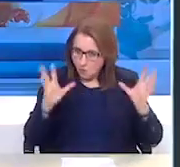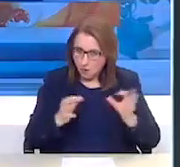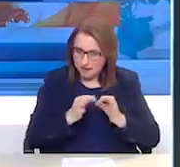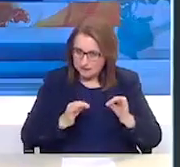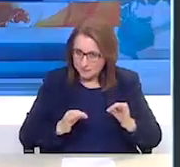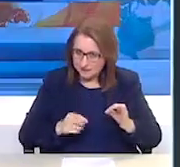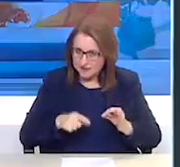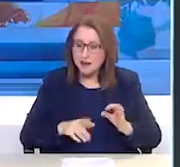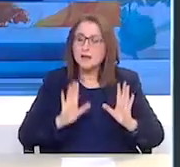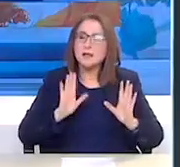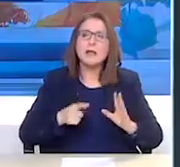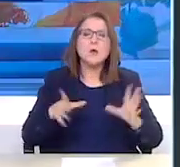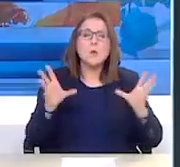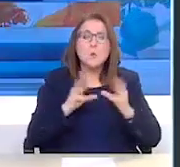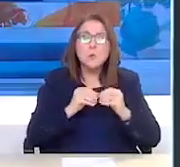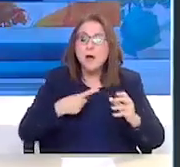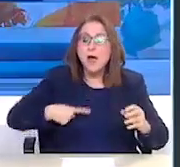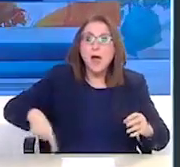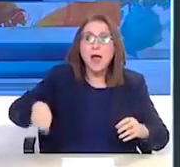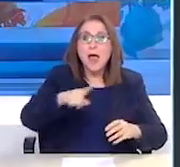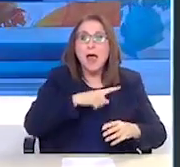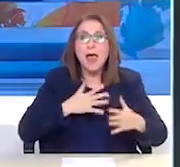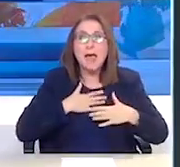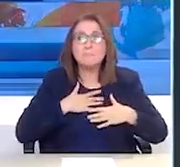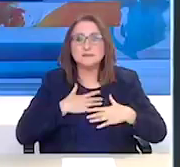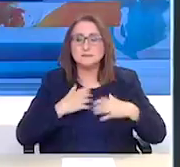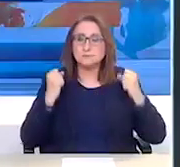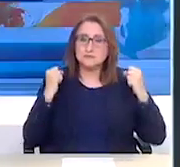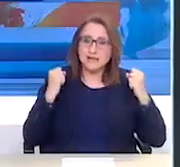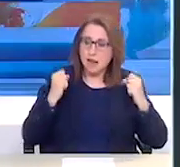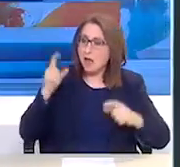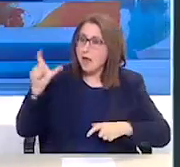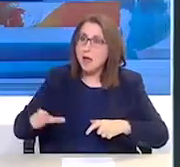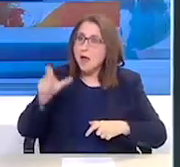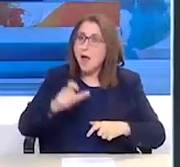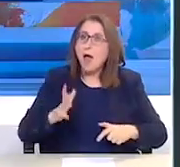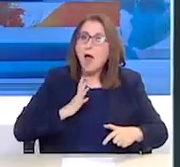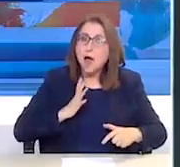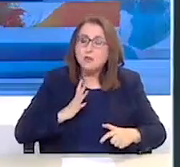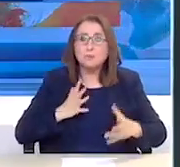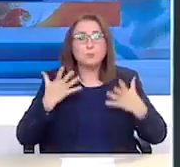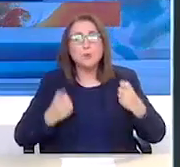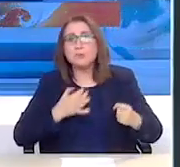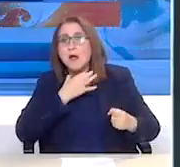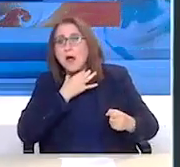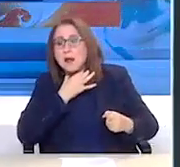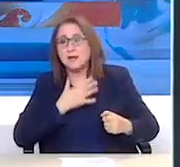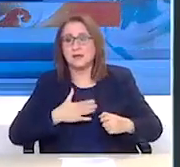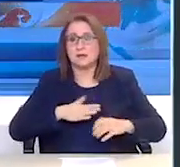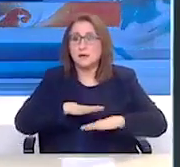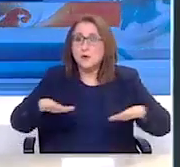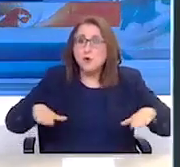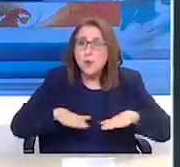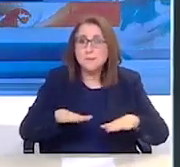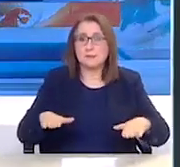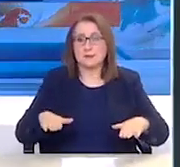με σοβαρά προβλήματα υγείας, που έχουν ανάγκη είτε σωματικής άσκησης είτε άλλων θεραπευτικών πρακτικών, όπως το κολύμπι ή